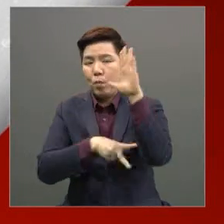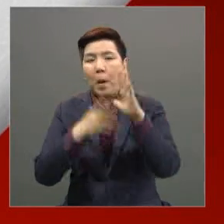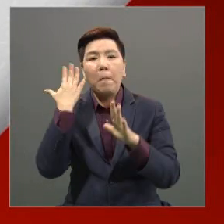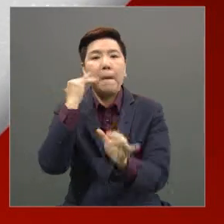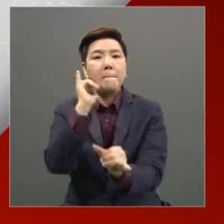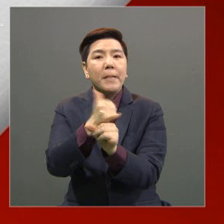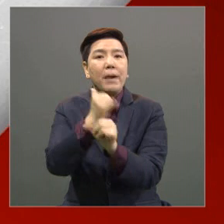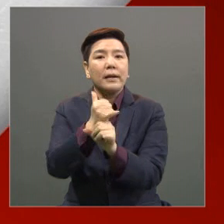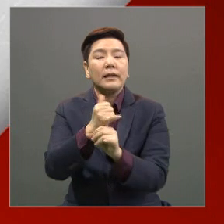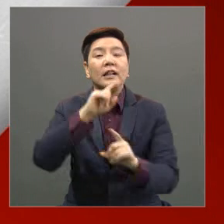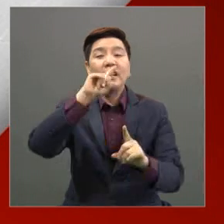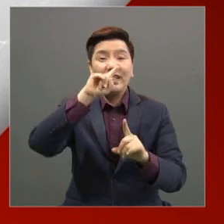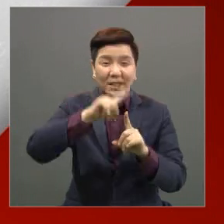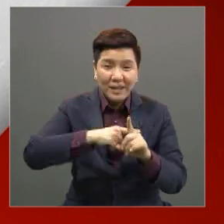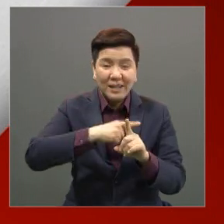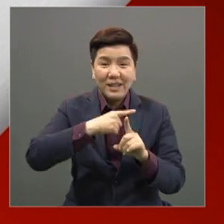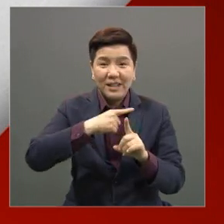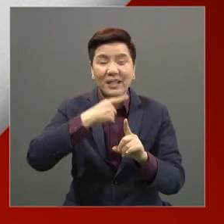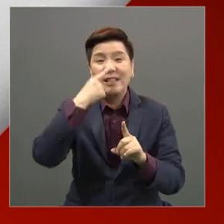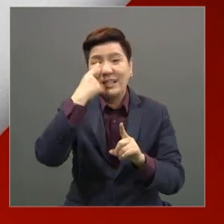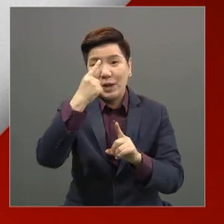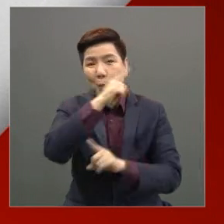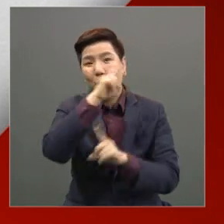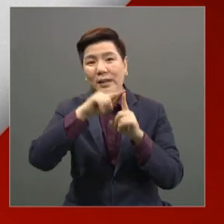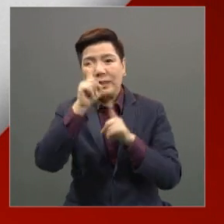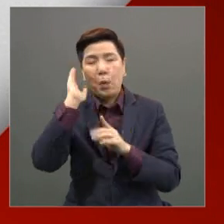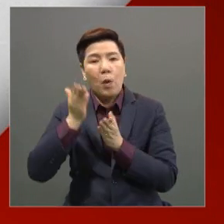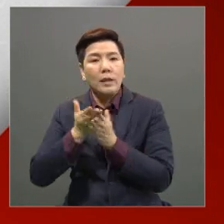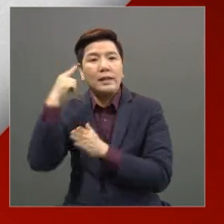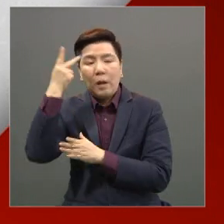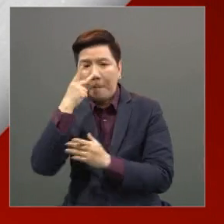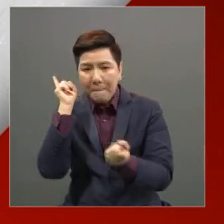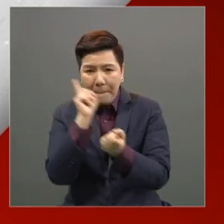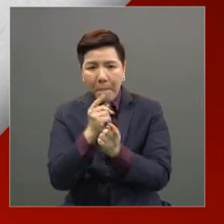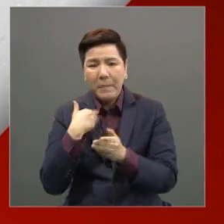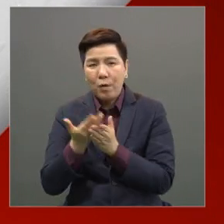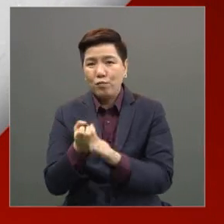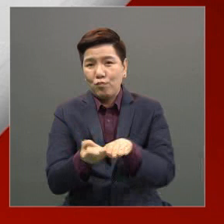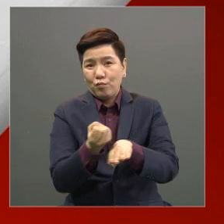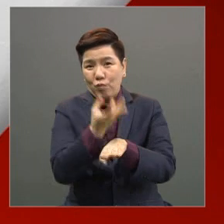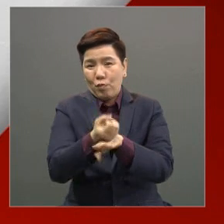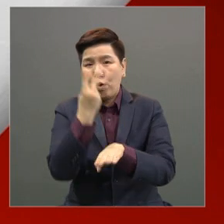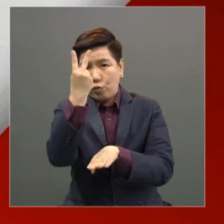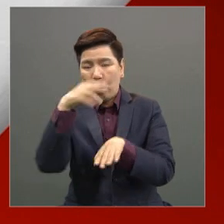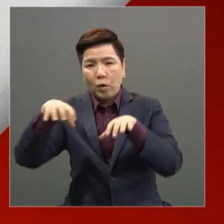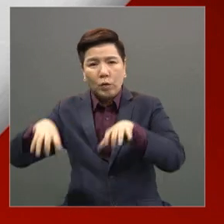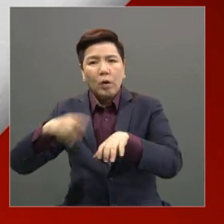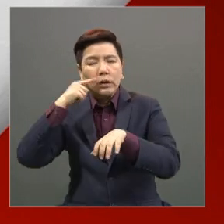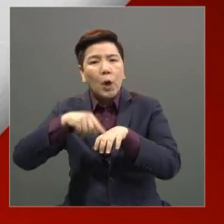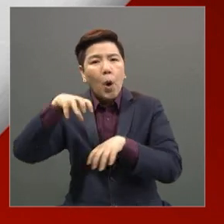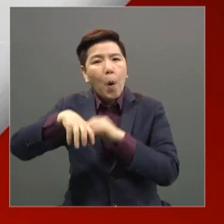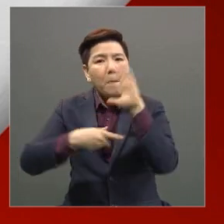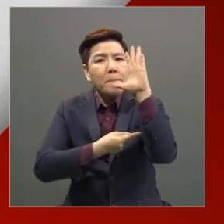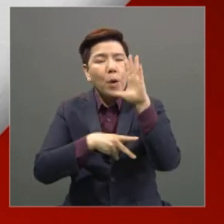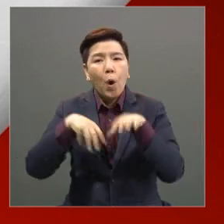ปีใหม่เลย 1มกราคมที่ผ่านมาเนี่ยผู้ประกอบการเรือนำเที่ยวพบวาฬ 2ตัวที่บริเวณเกาะเฮจังหวัดภูเก็ตก็